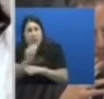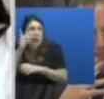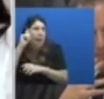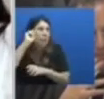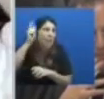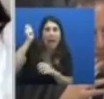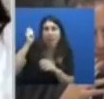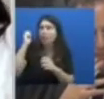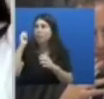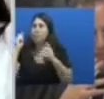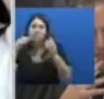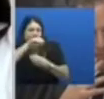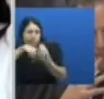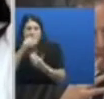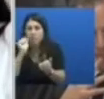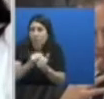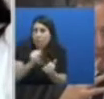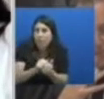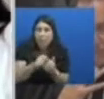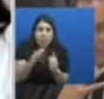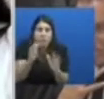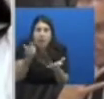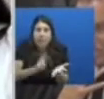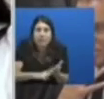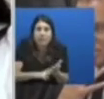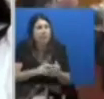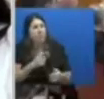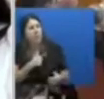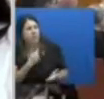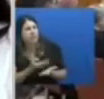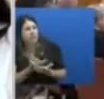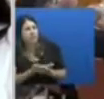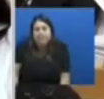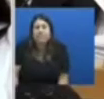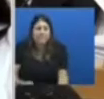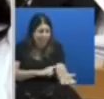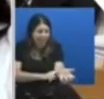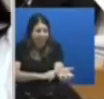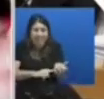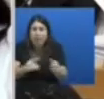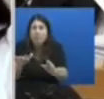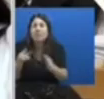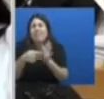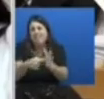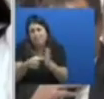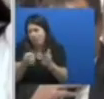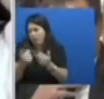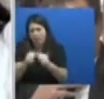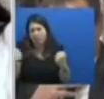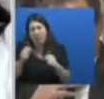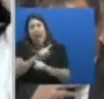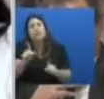הפסיקה בוועדת החוקה את כל ההתערבויות מתי כן מתי לא אין לכם נקודה מה שאתם עושים פה אתם פוגעים בכל העקרונות